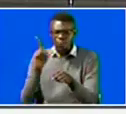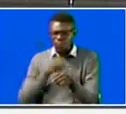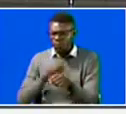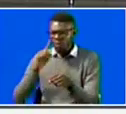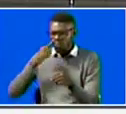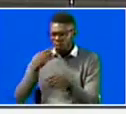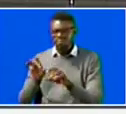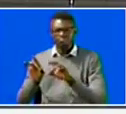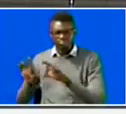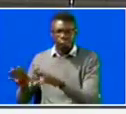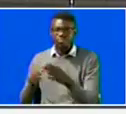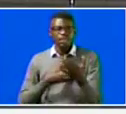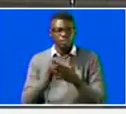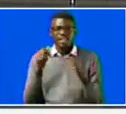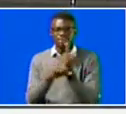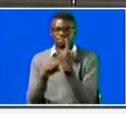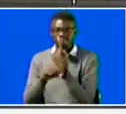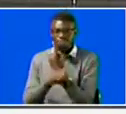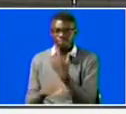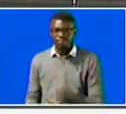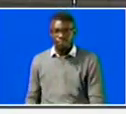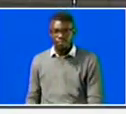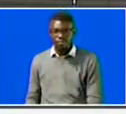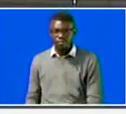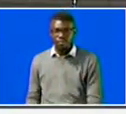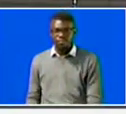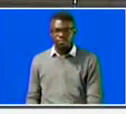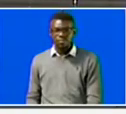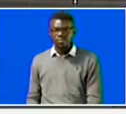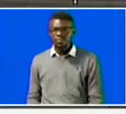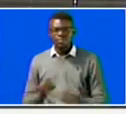tupo na nunu ingine. Na nimekuwa na hesabu mileage ilipita 1 million. Every